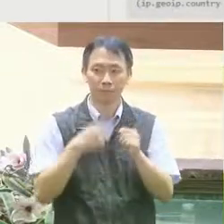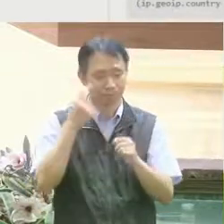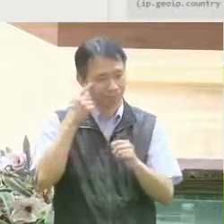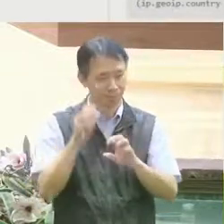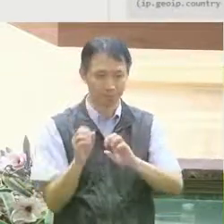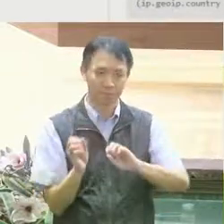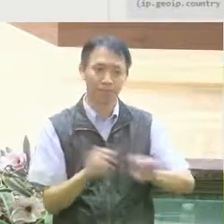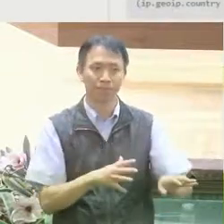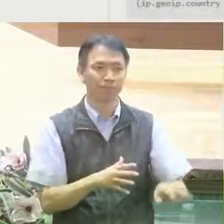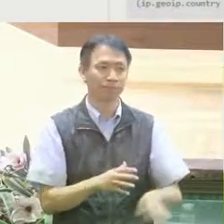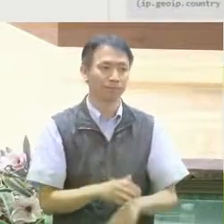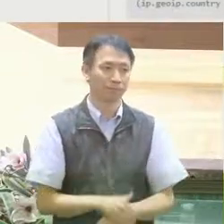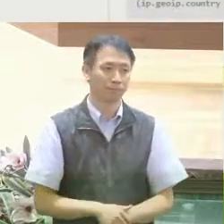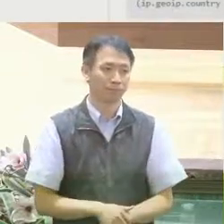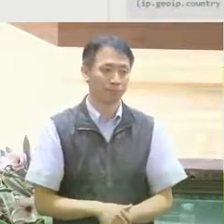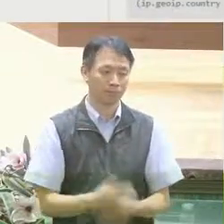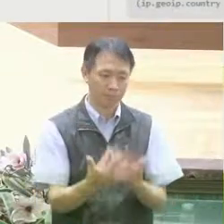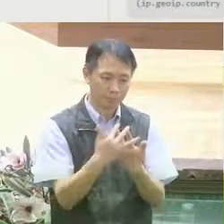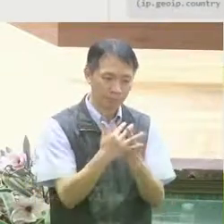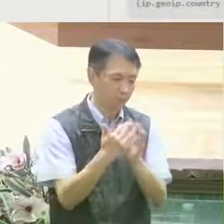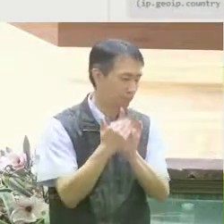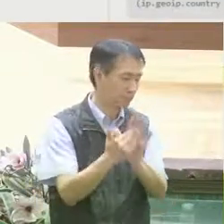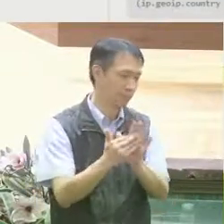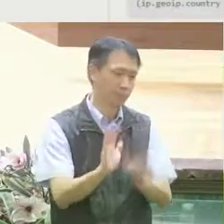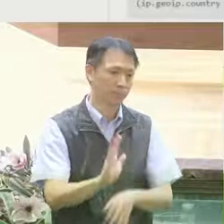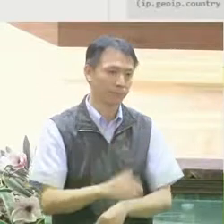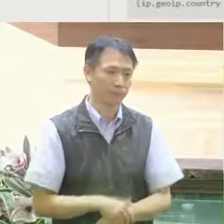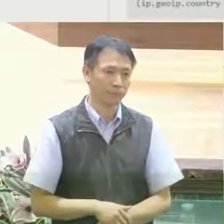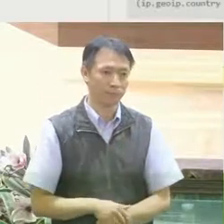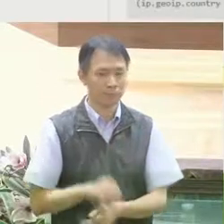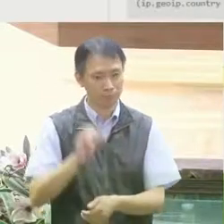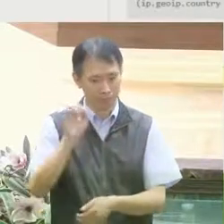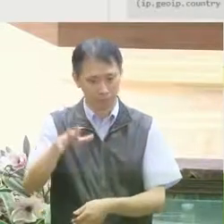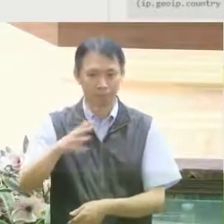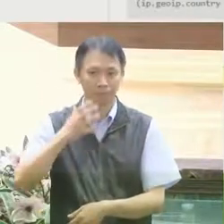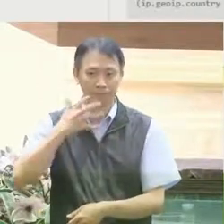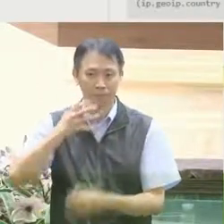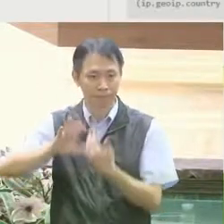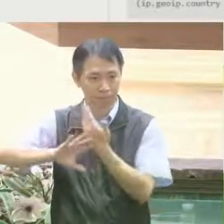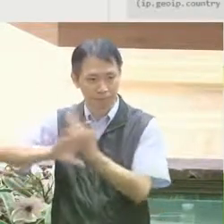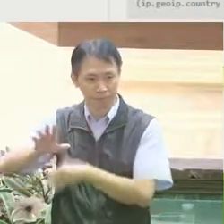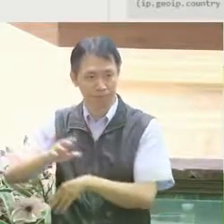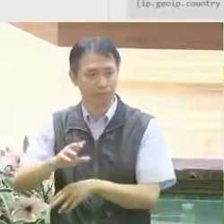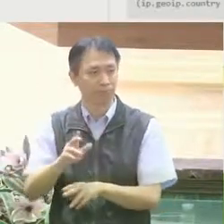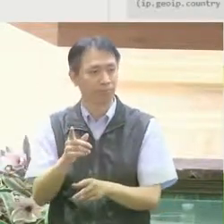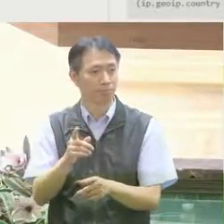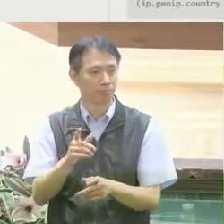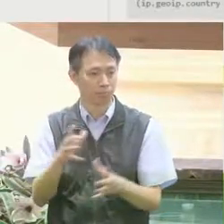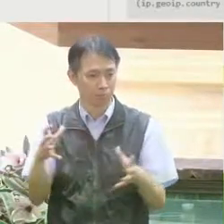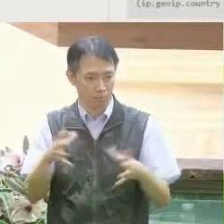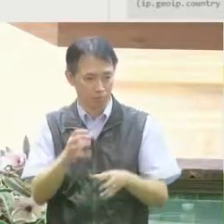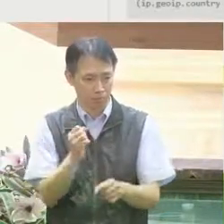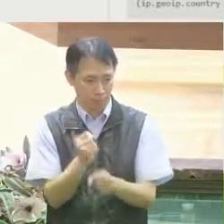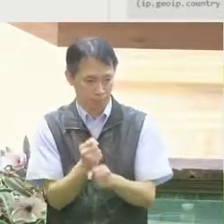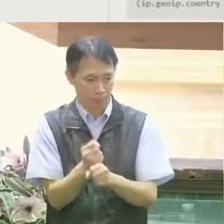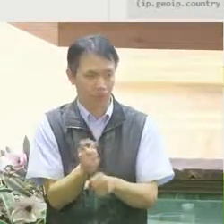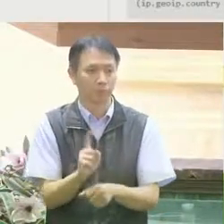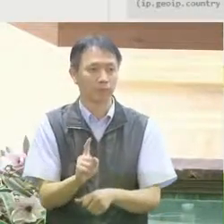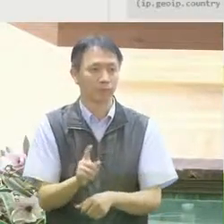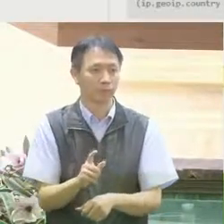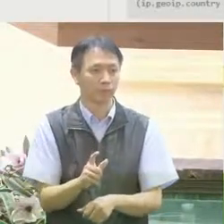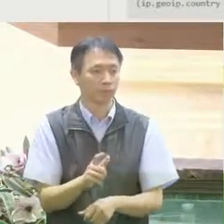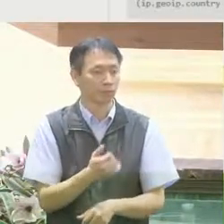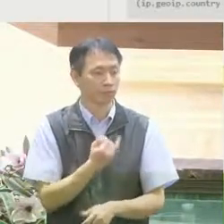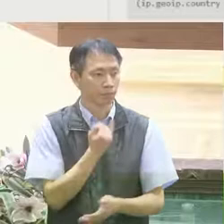弃放任无效攻击的策略，要求澳门以外的 IP 地址执行浏览器运